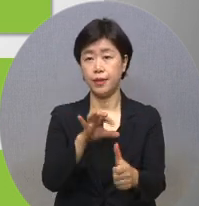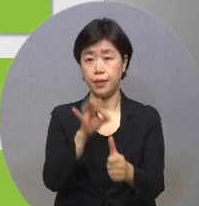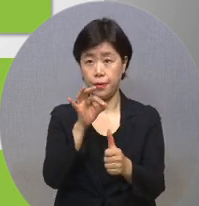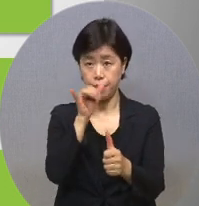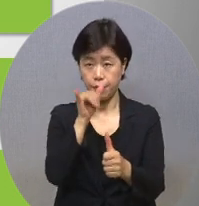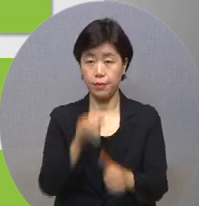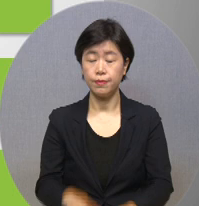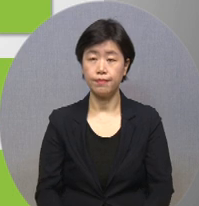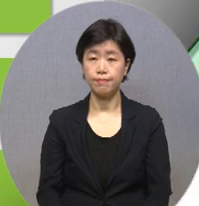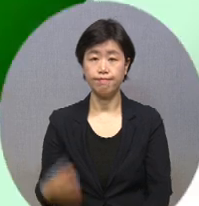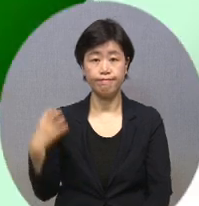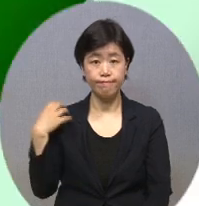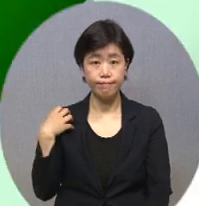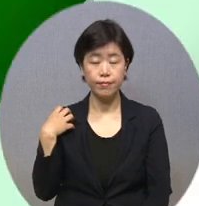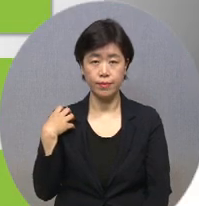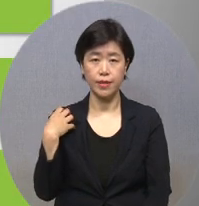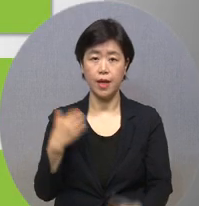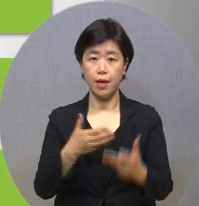담당기사는 강원지사입니다.